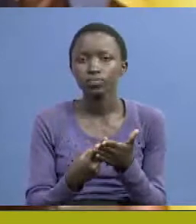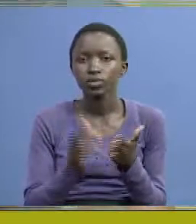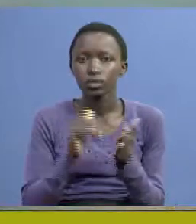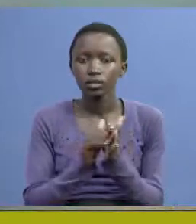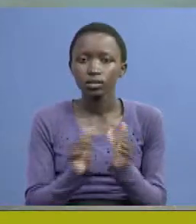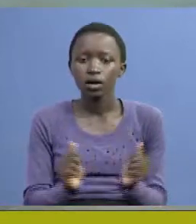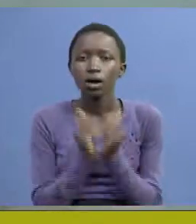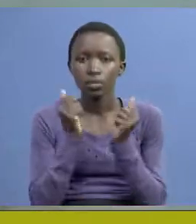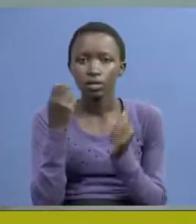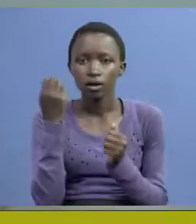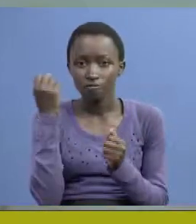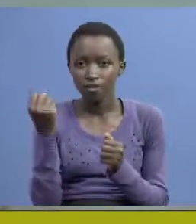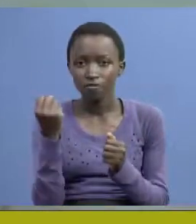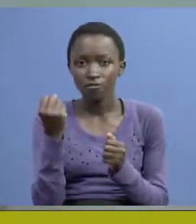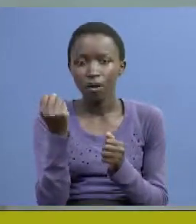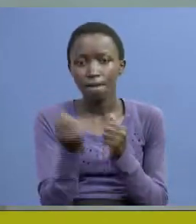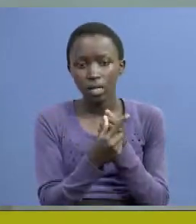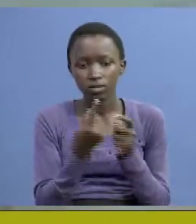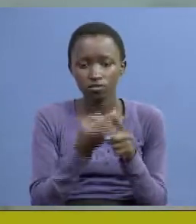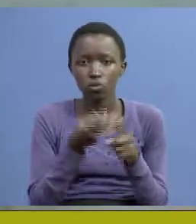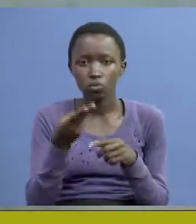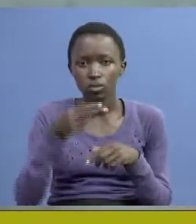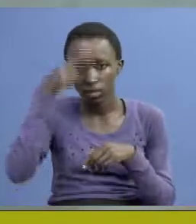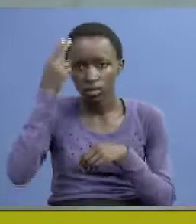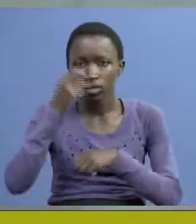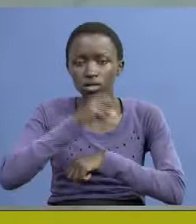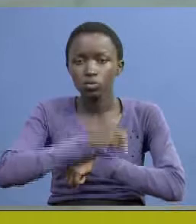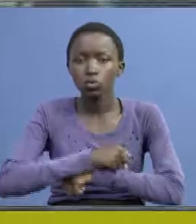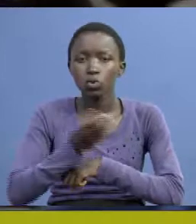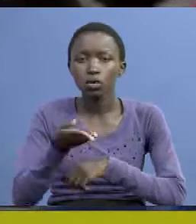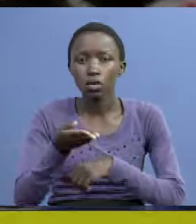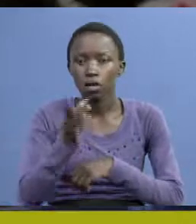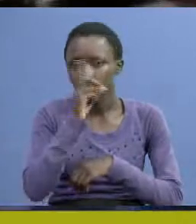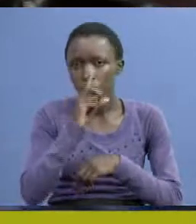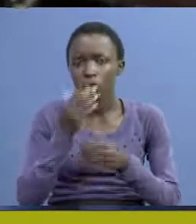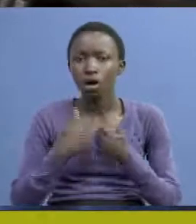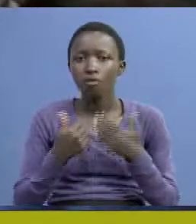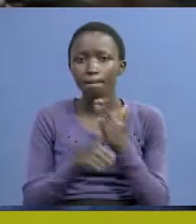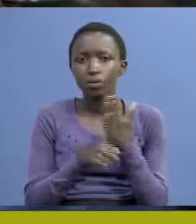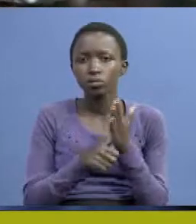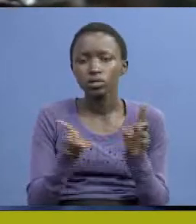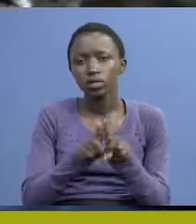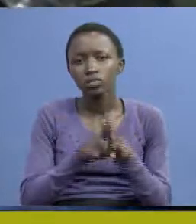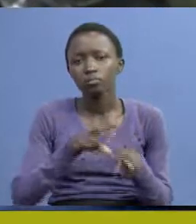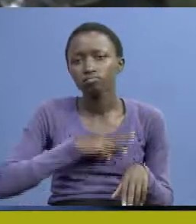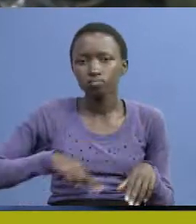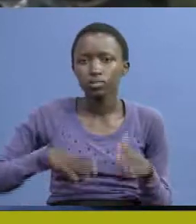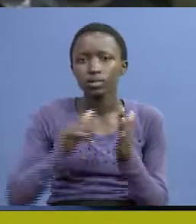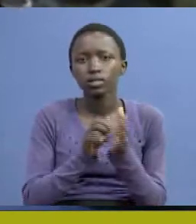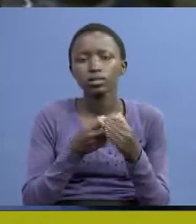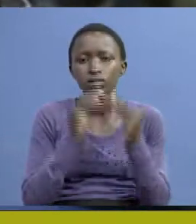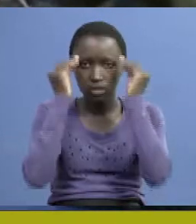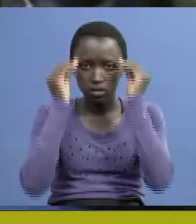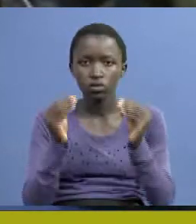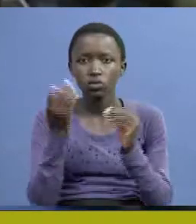Tukio hili linajiri miezi mitano tangu wanafunzi wa shule ya upili ya Jamhuri Nairobi kukabiliana kwa ajili ya mzozo wa kidini ambapo